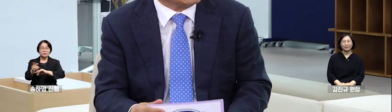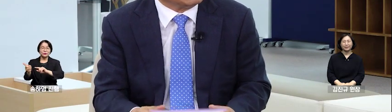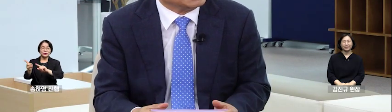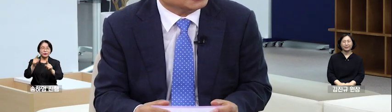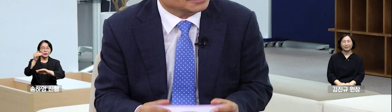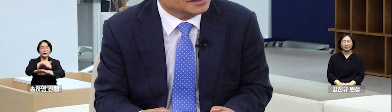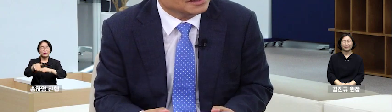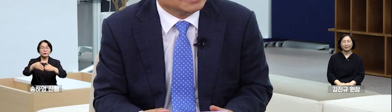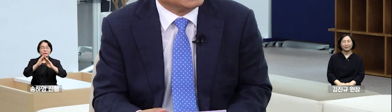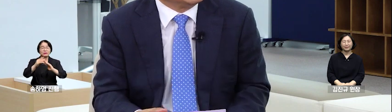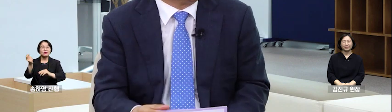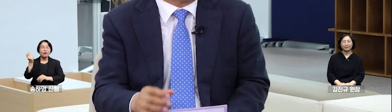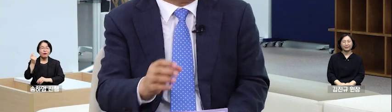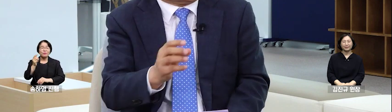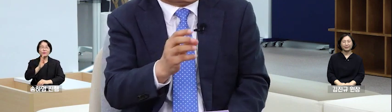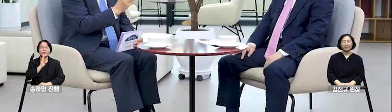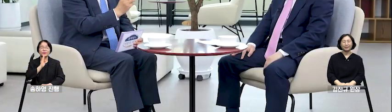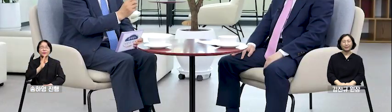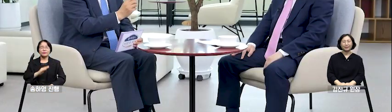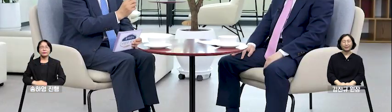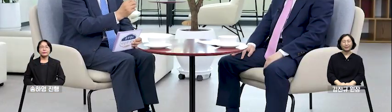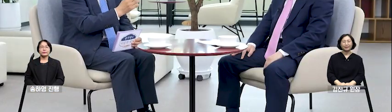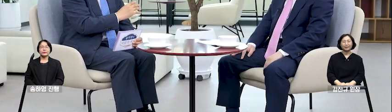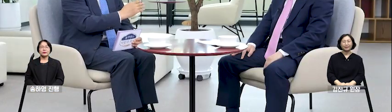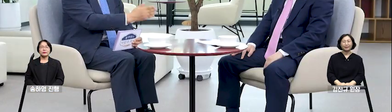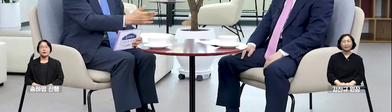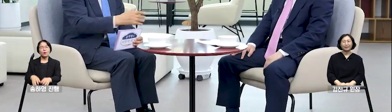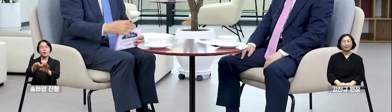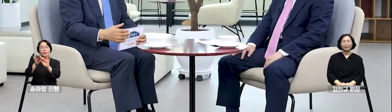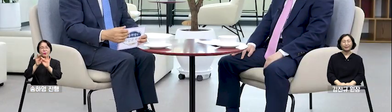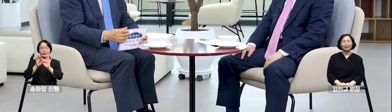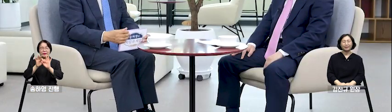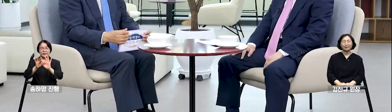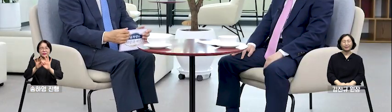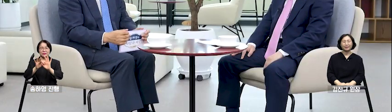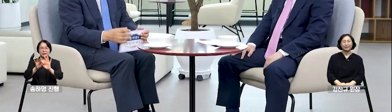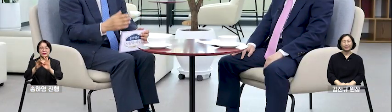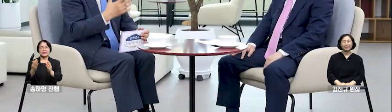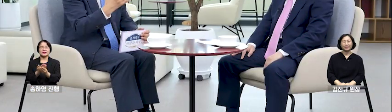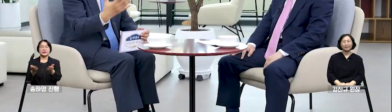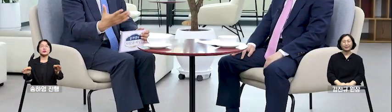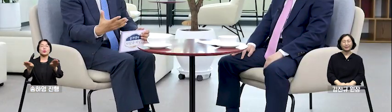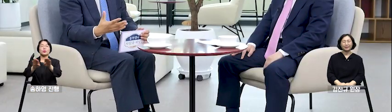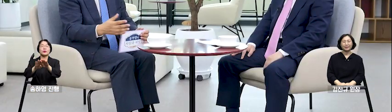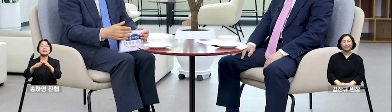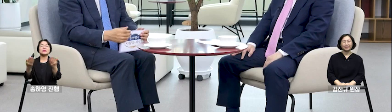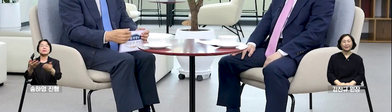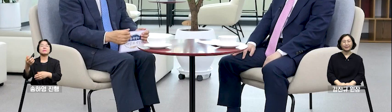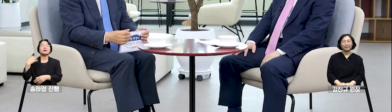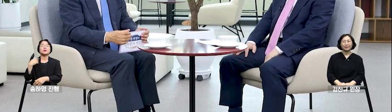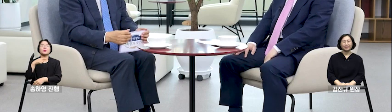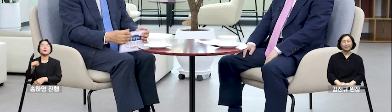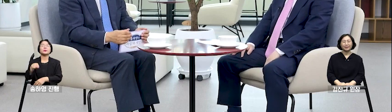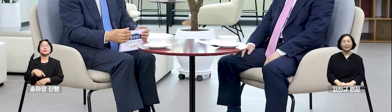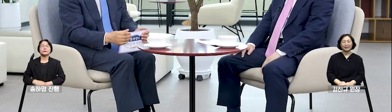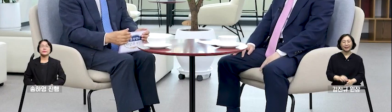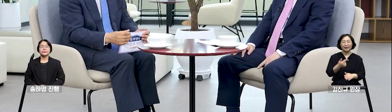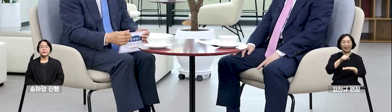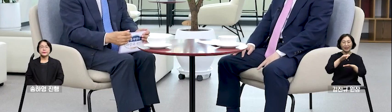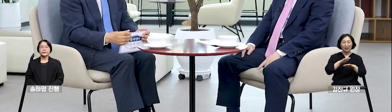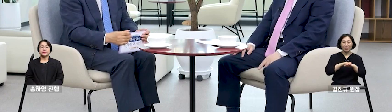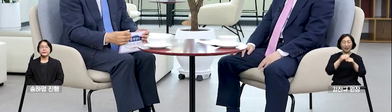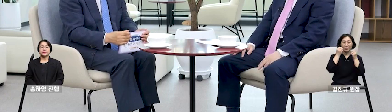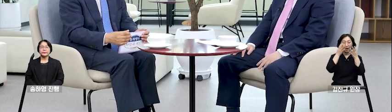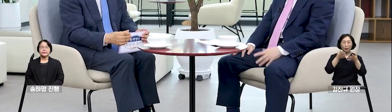게임 을 세웠다고 토론의 예 그것보다 관련해서 우리의 진흥원에서 는 어떤 일을 맡아 대전역 뉴딜